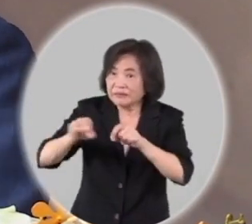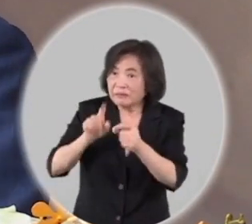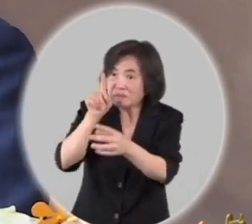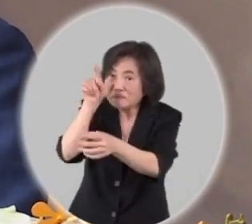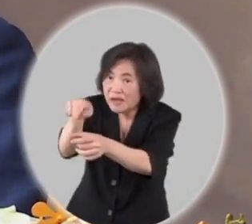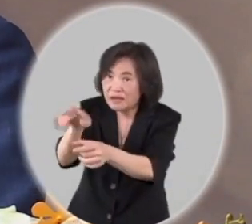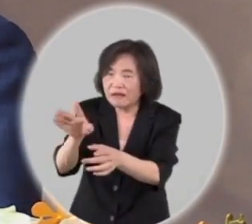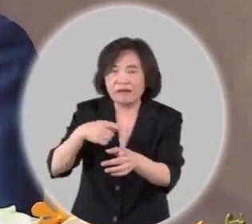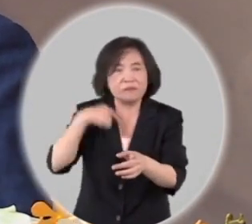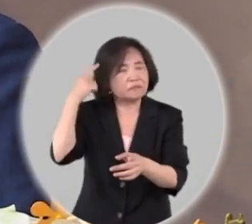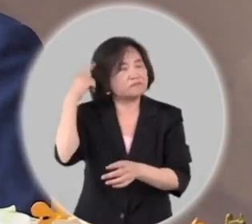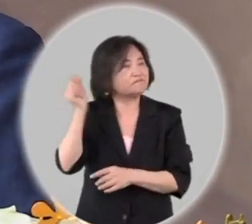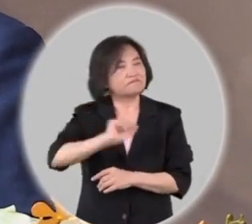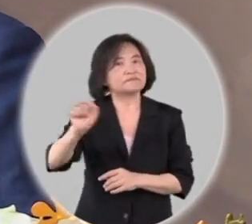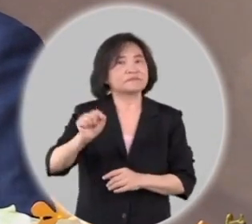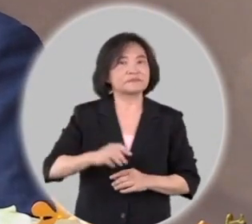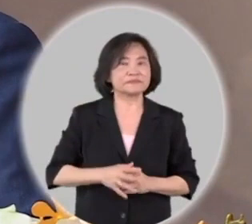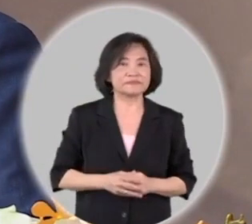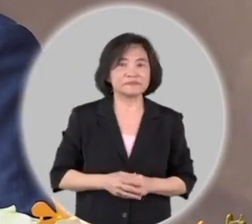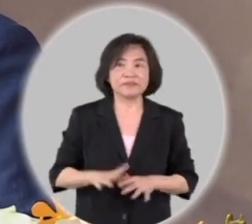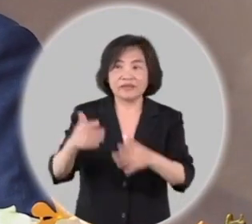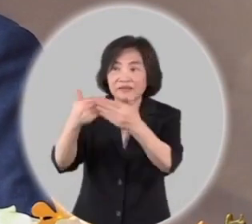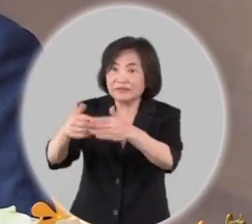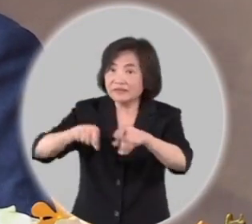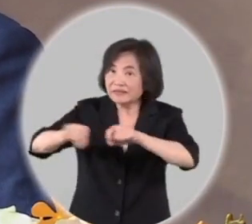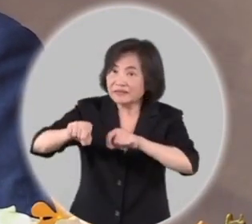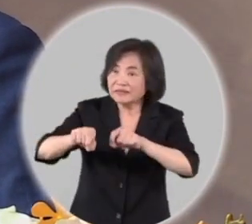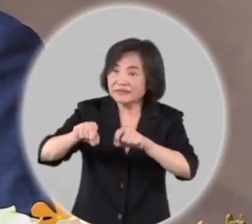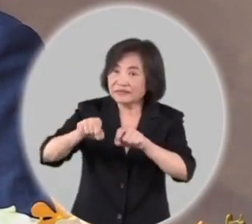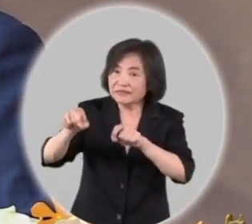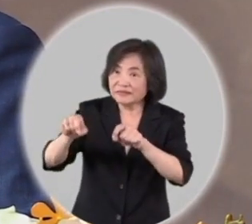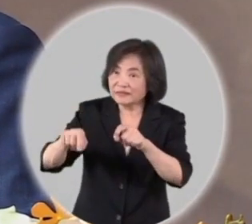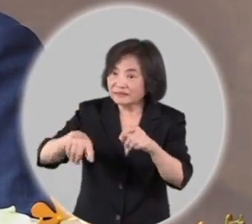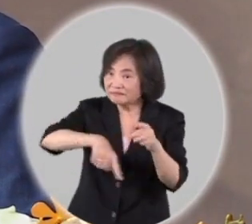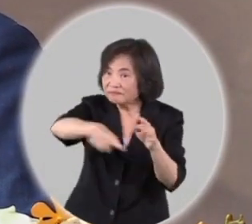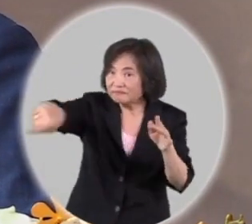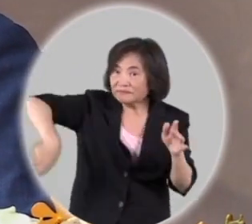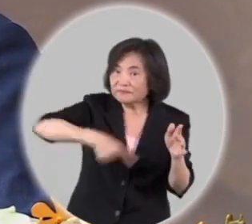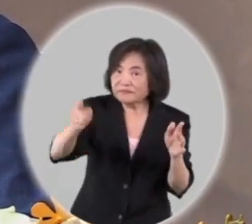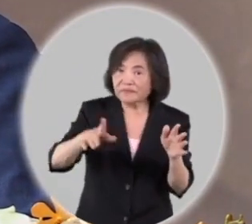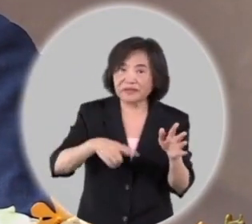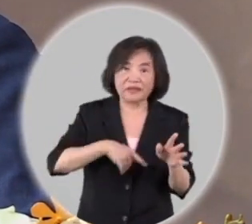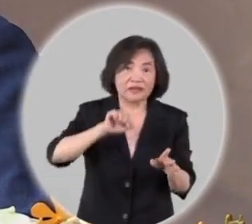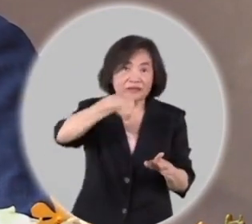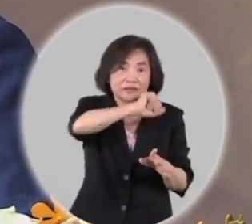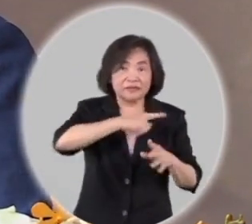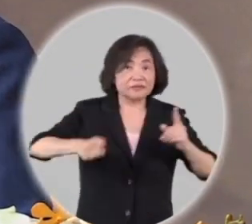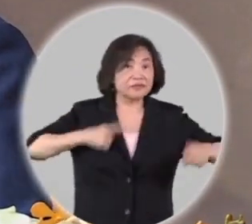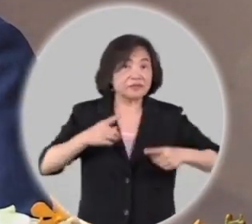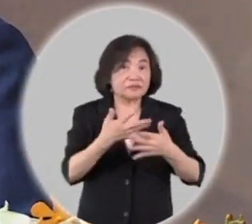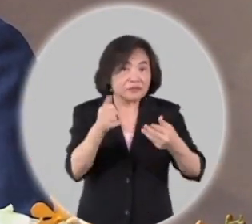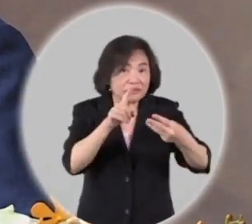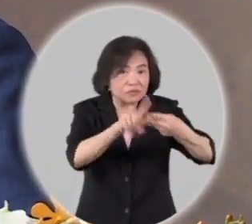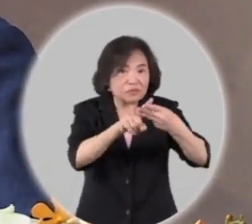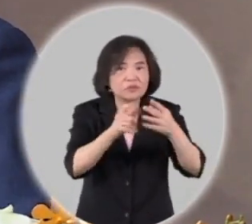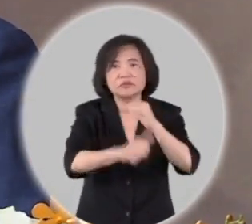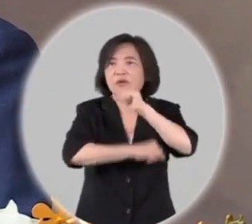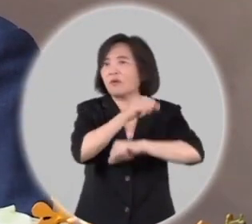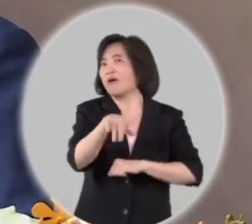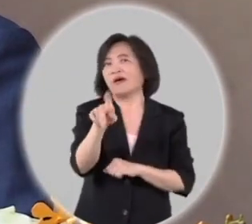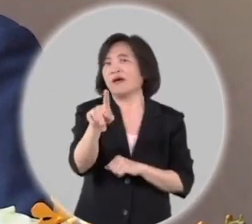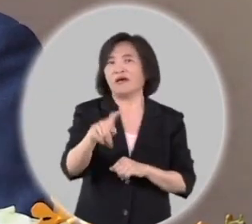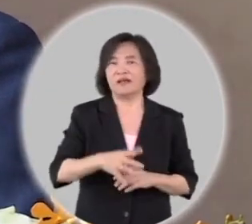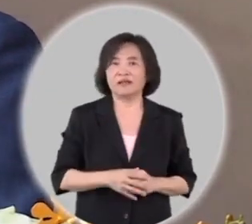径。因为中国所设定的路径里头，不会有台湾的自由民主的生活方